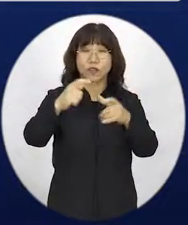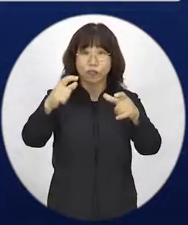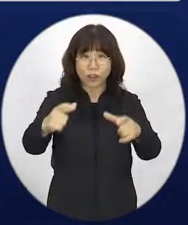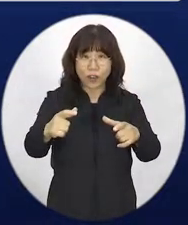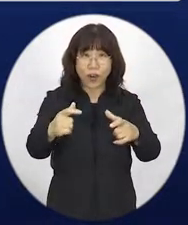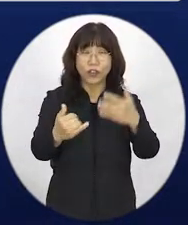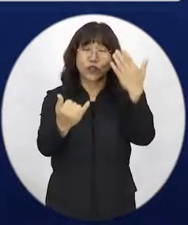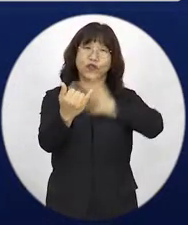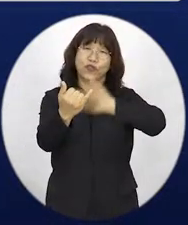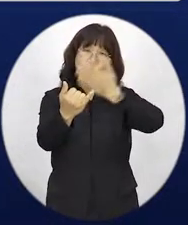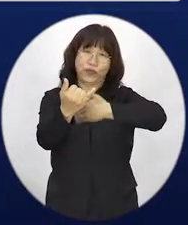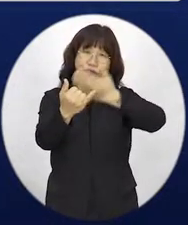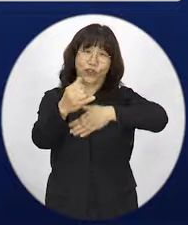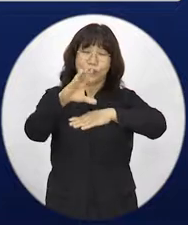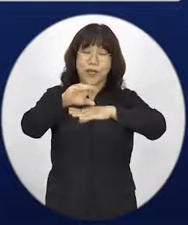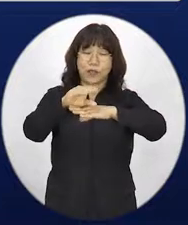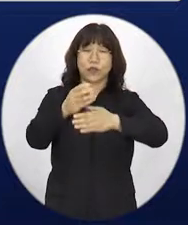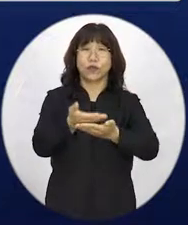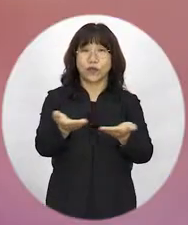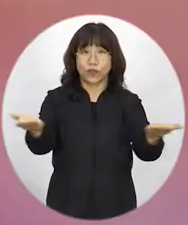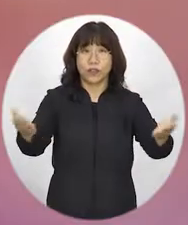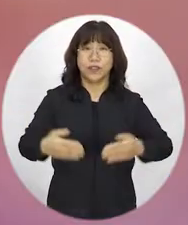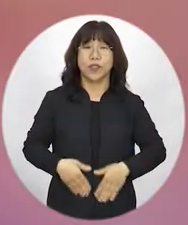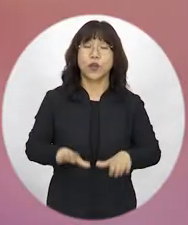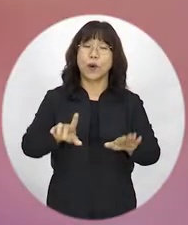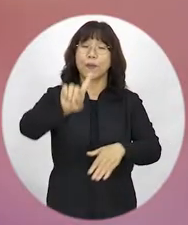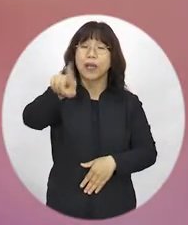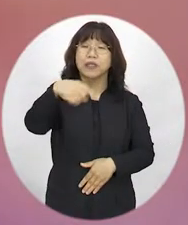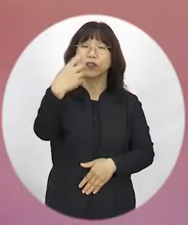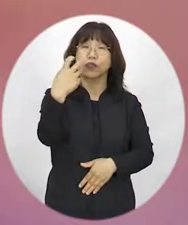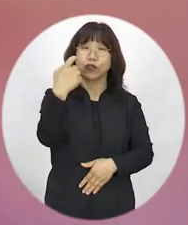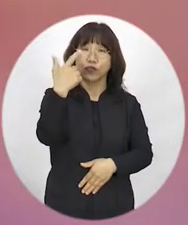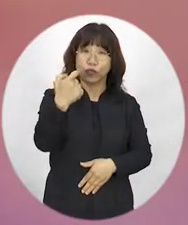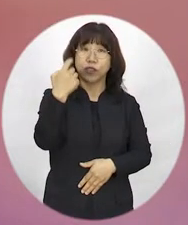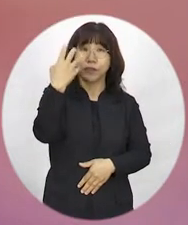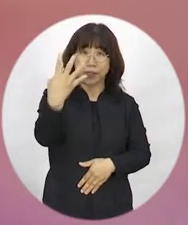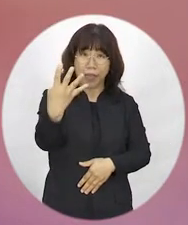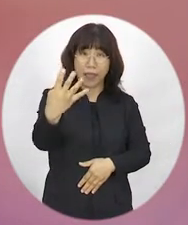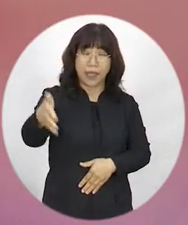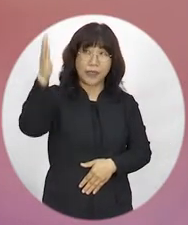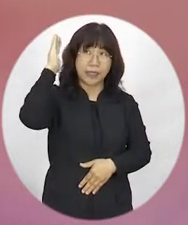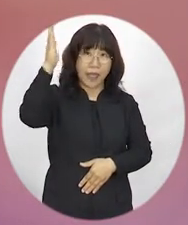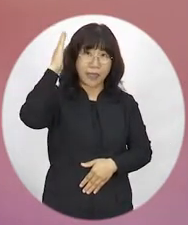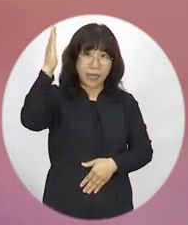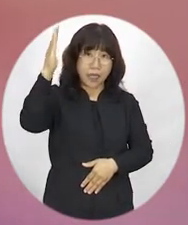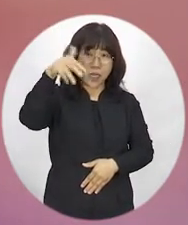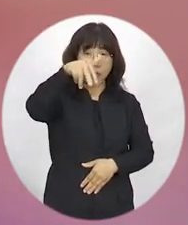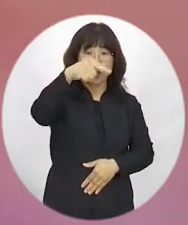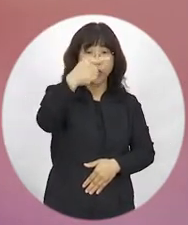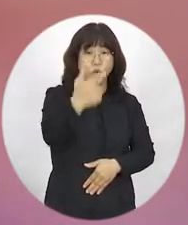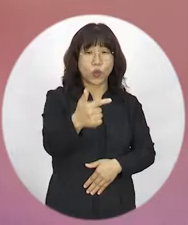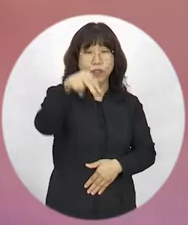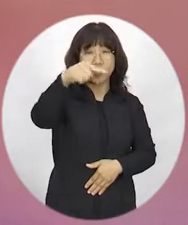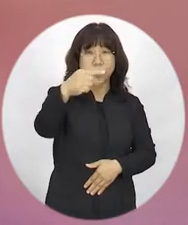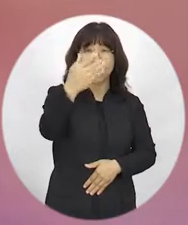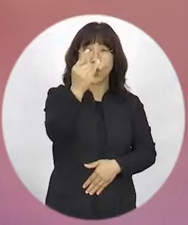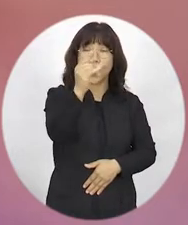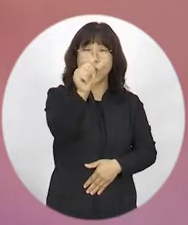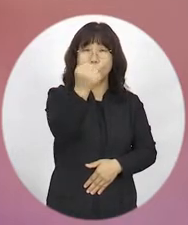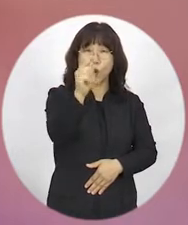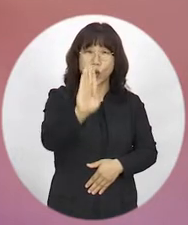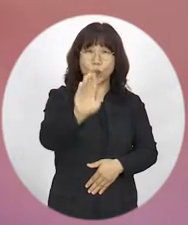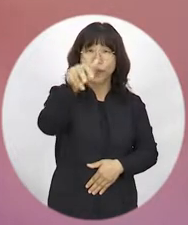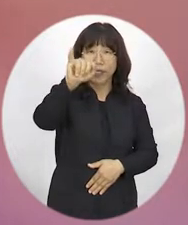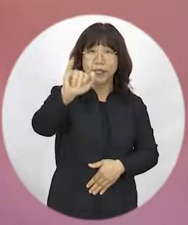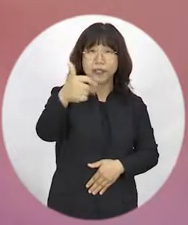유튜브 채널을 통해 방송됩니다 2번째 164회 강서 지식 비타민 강좌에는 준 쏙 키스 대야 소화